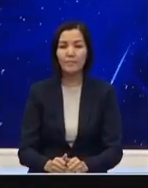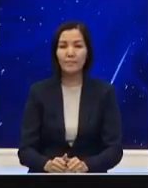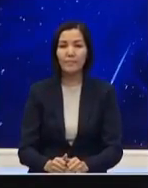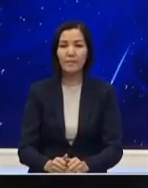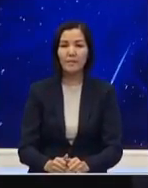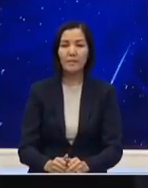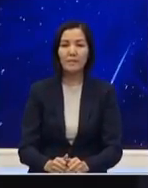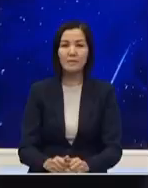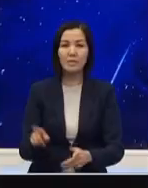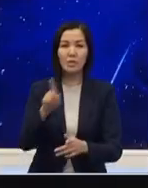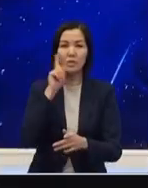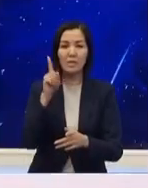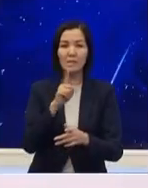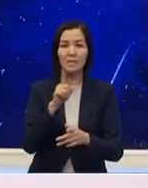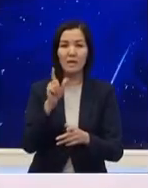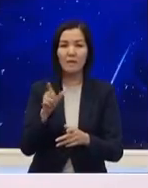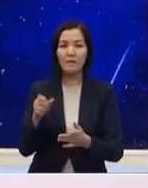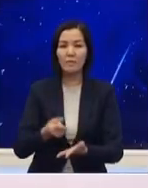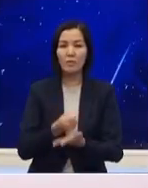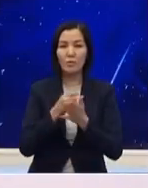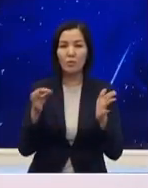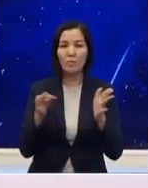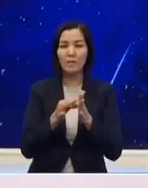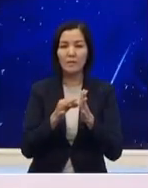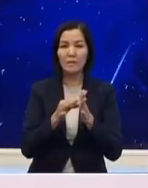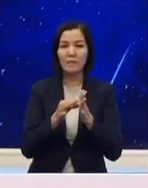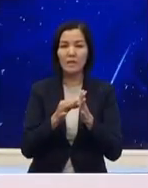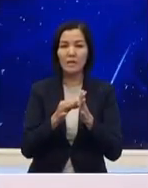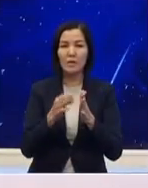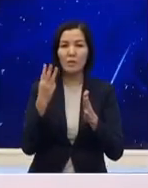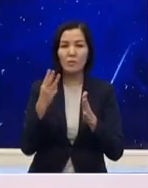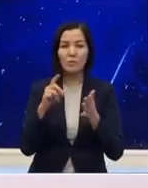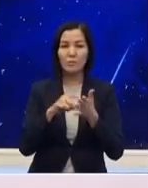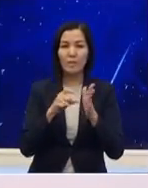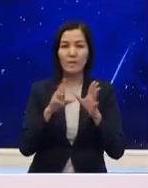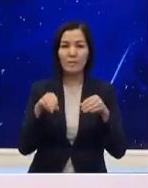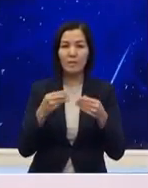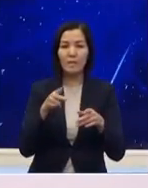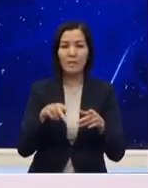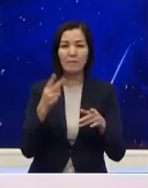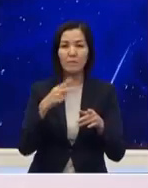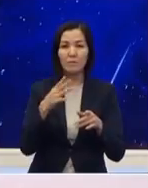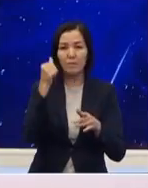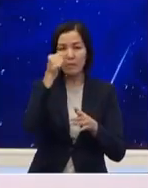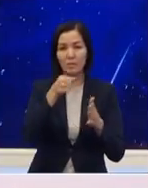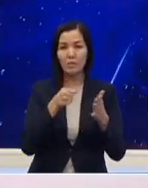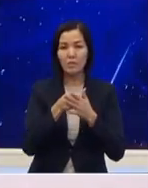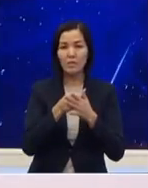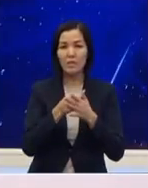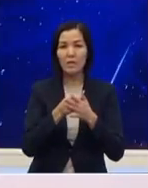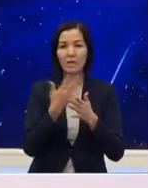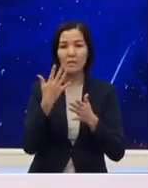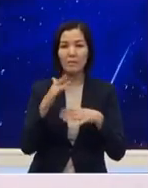ету үшін келген жас мамандар қолдау мақсатында 3 пәтер берілген. Осы 2025 жылға 5 маманға пәтер